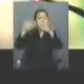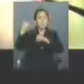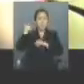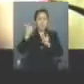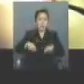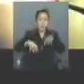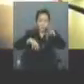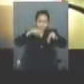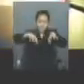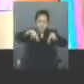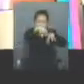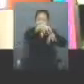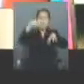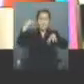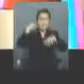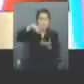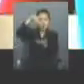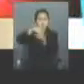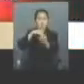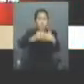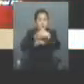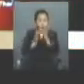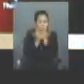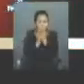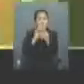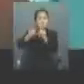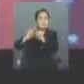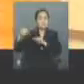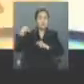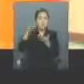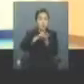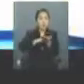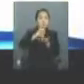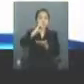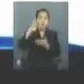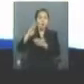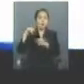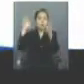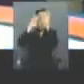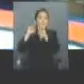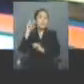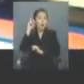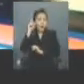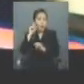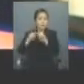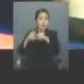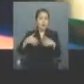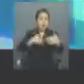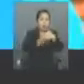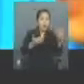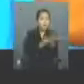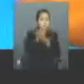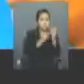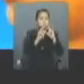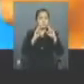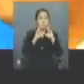การเรียนรู้ที่ภายในมีห้องสมุดพิพิธภัณฑ์สถาบันวิชาการสื่อสาธารณะห้องสัมมนาและห้องแสดงนิทรรศ